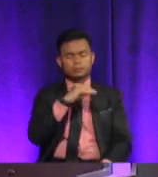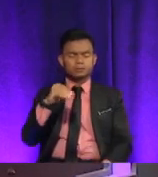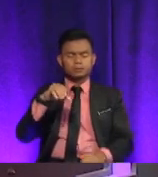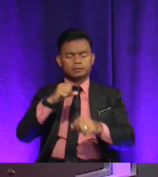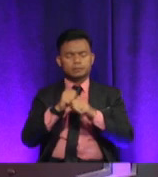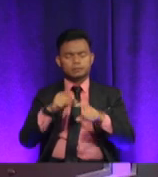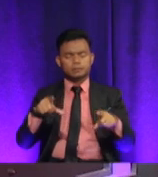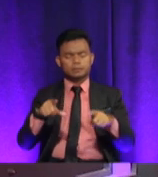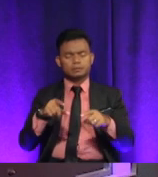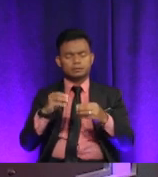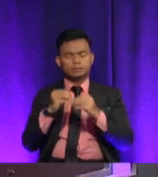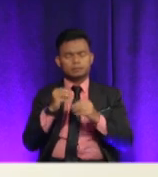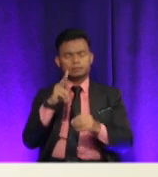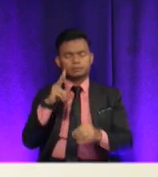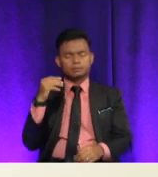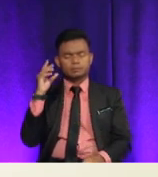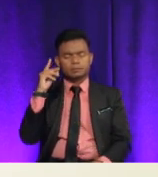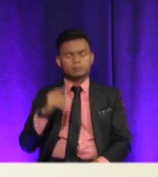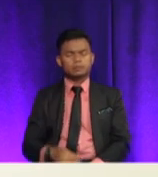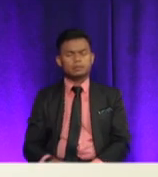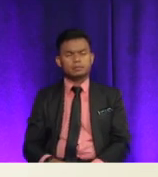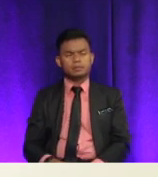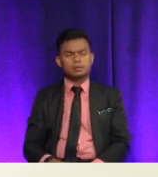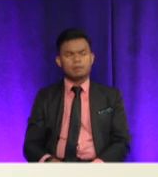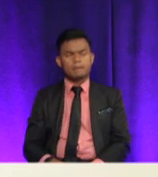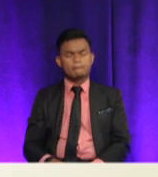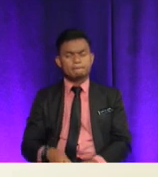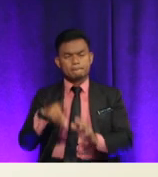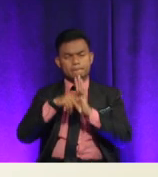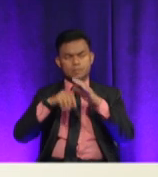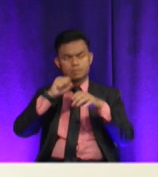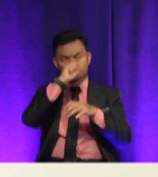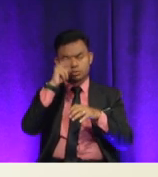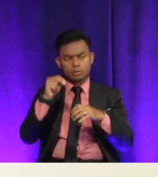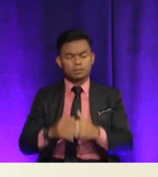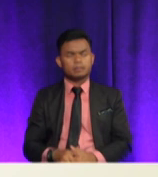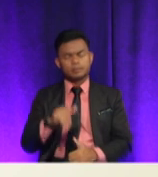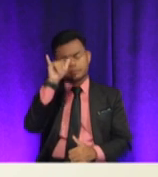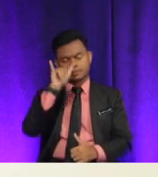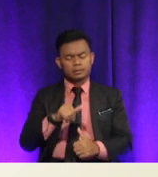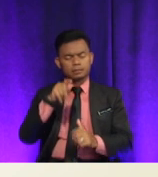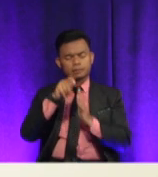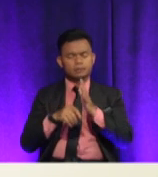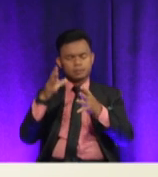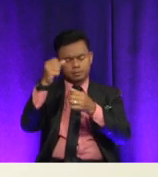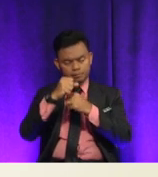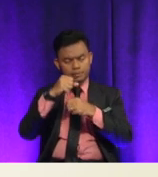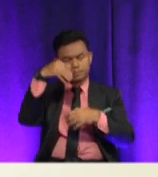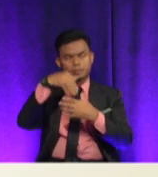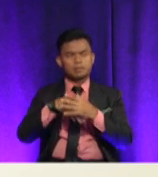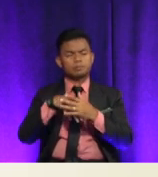berikan dua persoalan kayak berikan dua persoalan yang terdapat dalam puisi